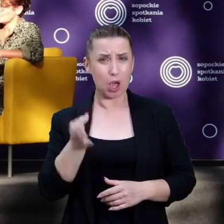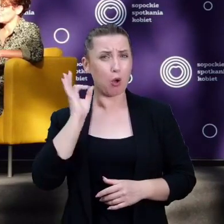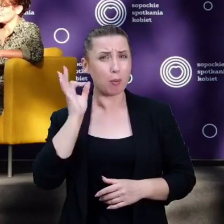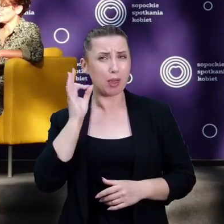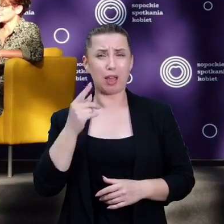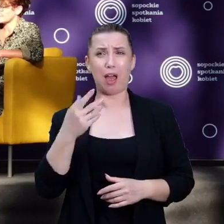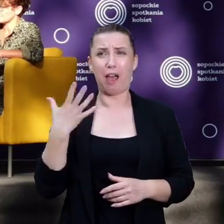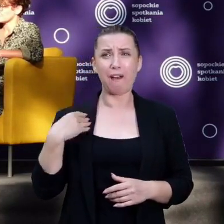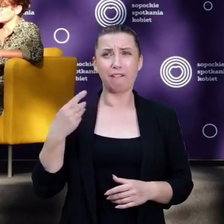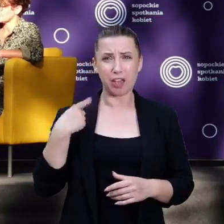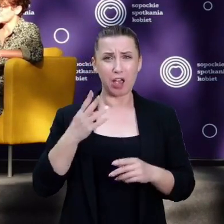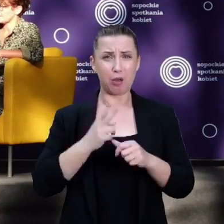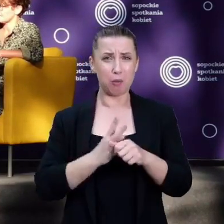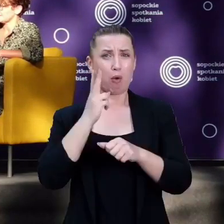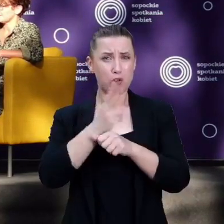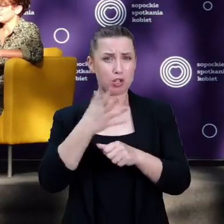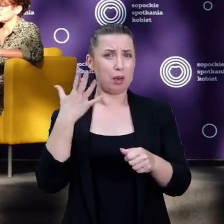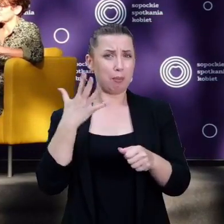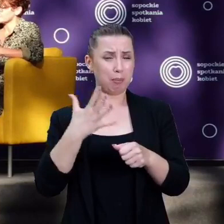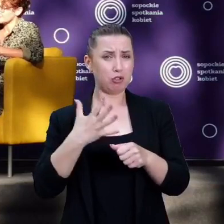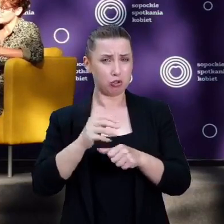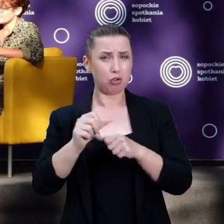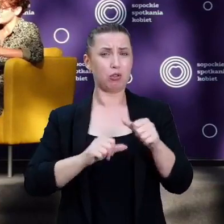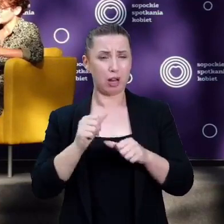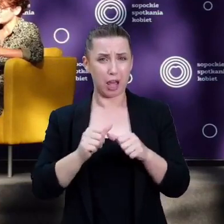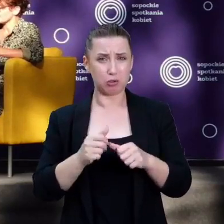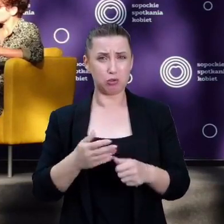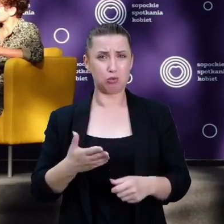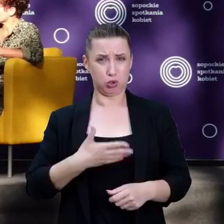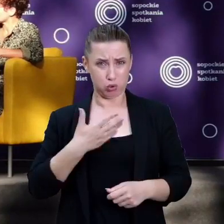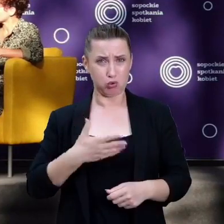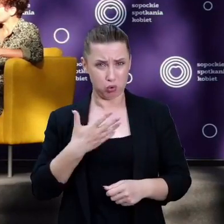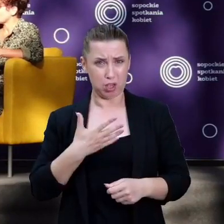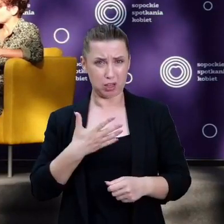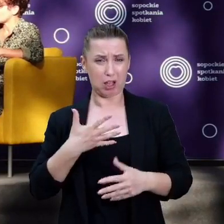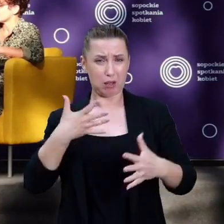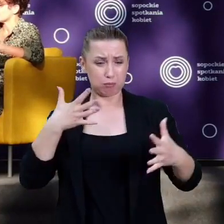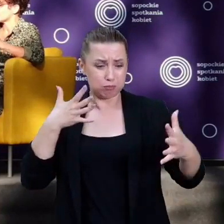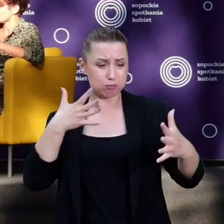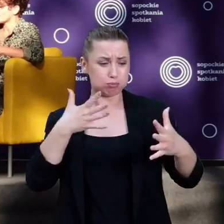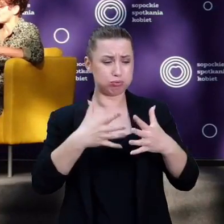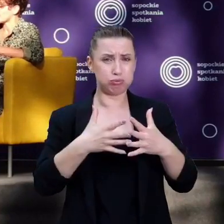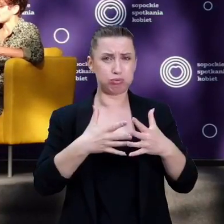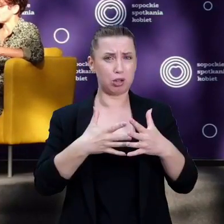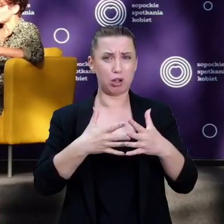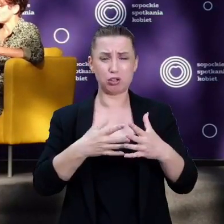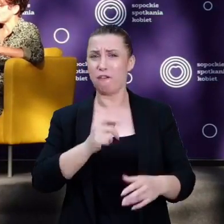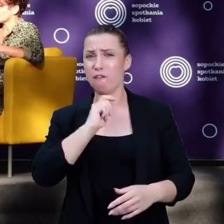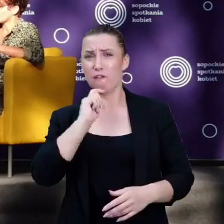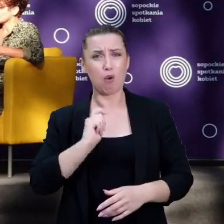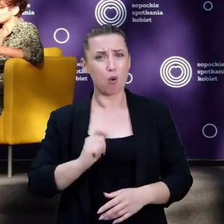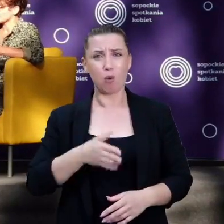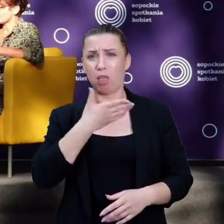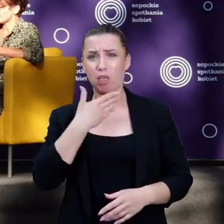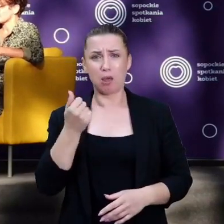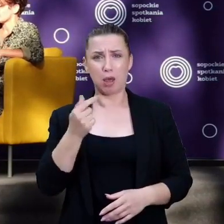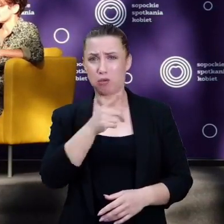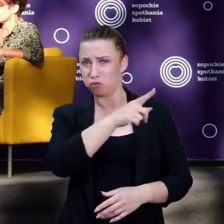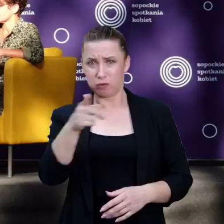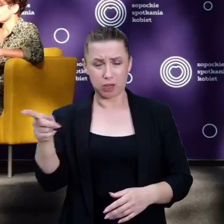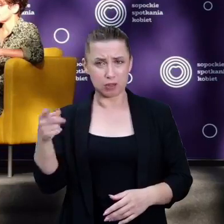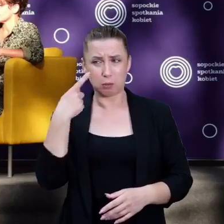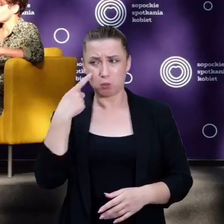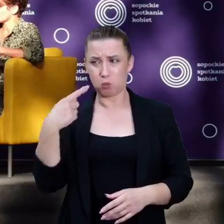pewnym wieku stają się niewidzialne? Czy wy się z tym spotkałyście w swojej pracy? Bo każda z